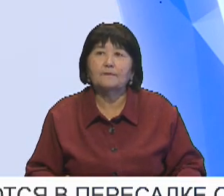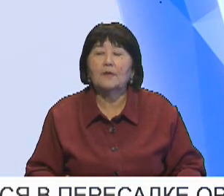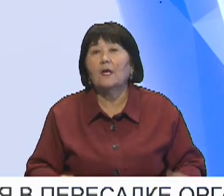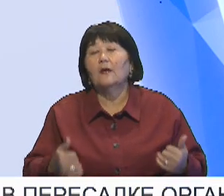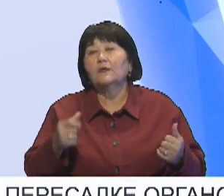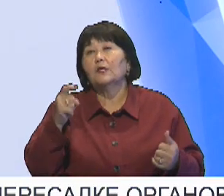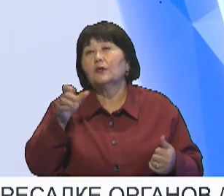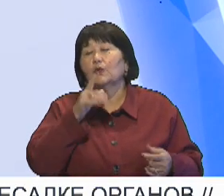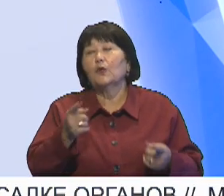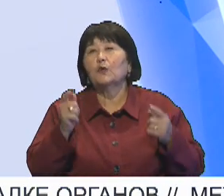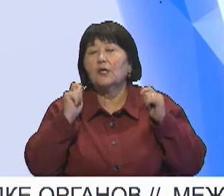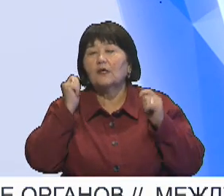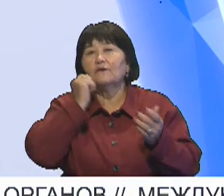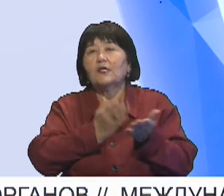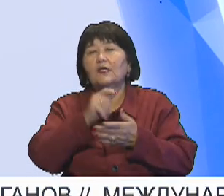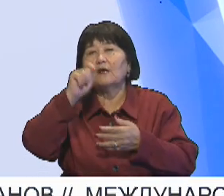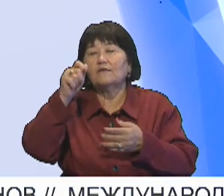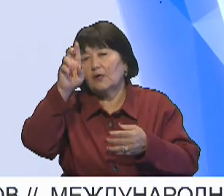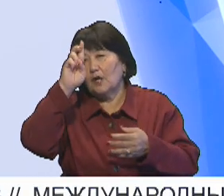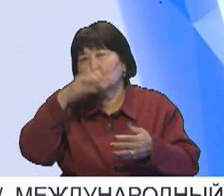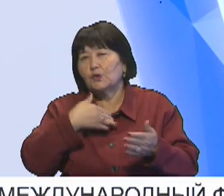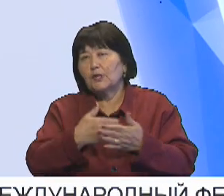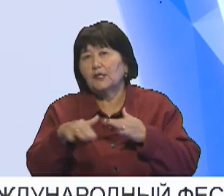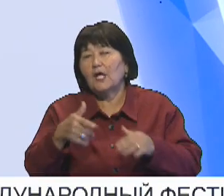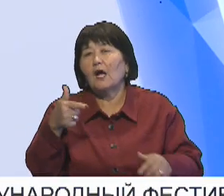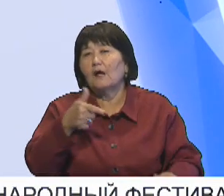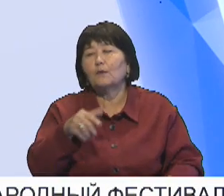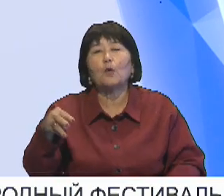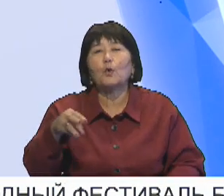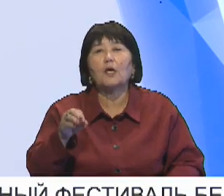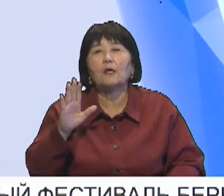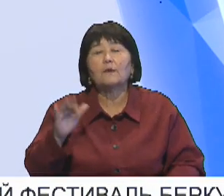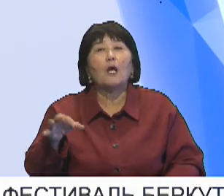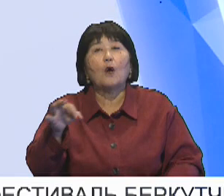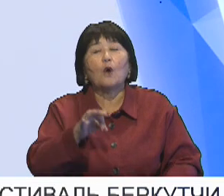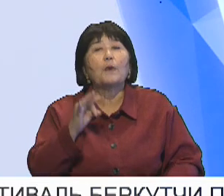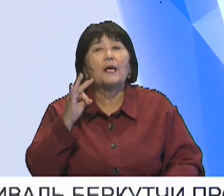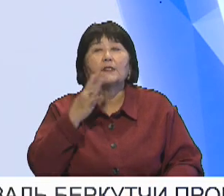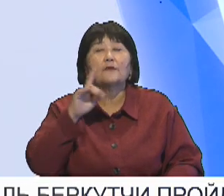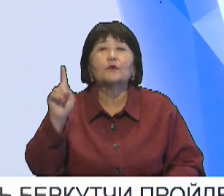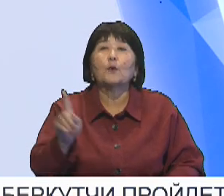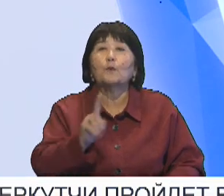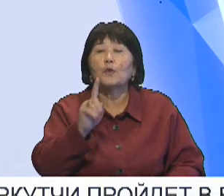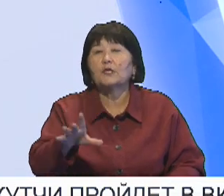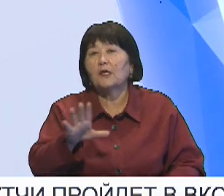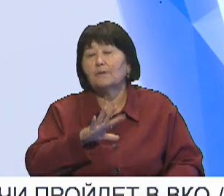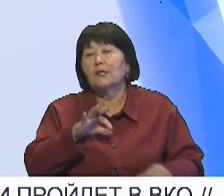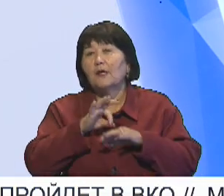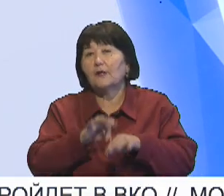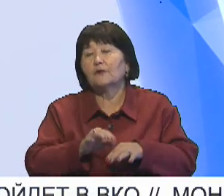в честь столетнего юбилея ветерана войны государственного деятеля гафура мухамеджанова в областном историко-краеведческого музее была